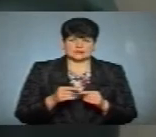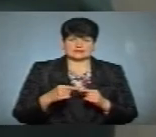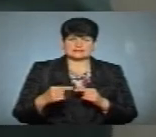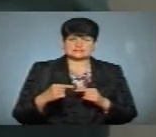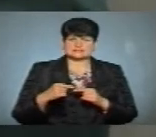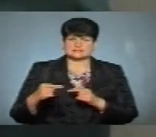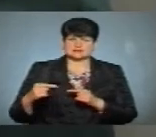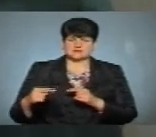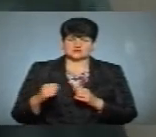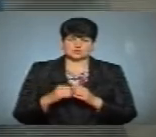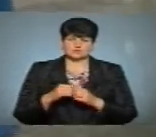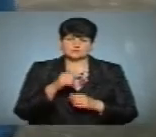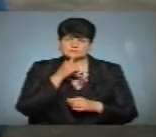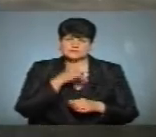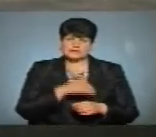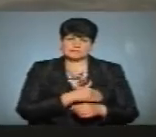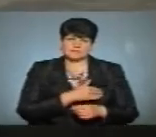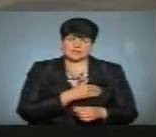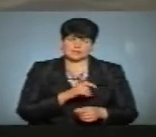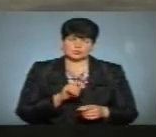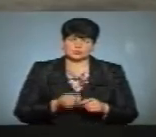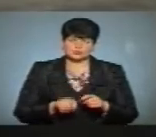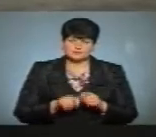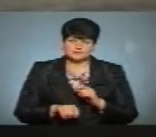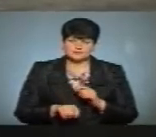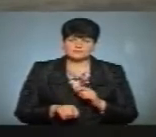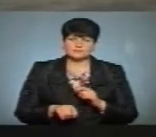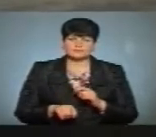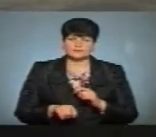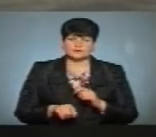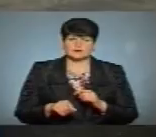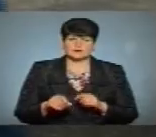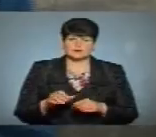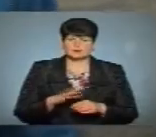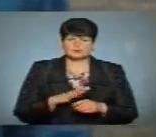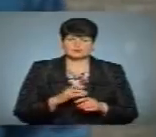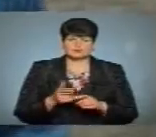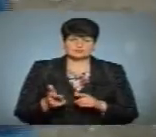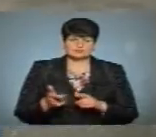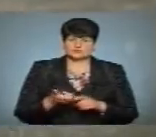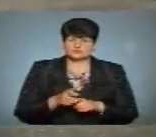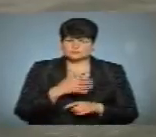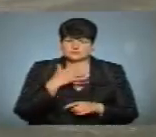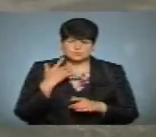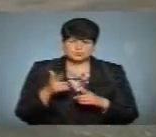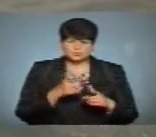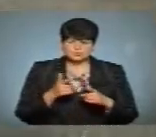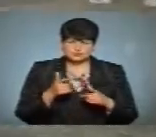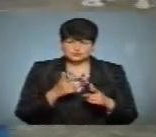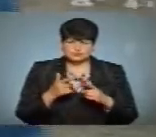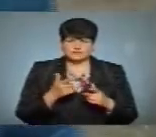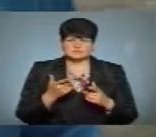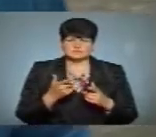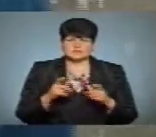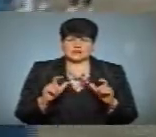кожному вимірюють температуру. Готувався дуже багато на карантині. Читав багато творів з